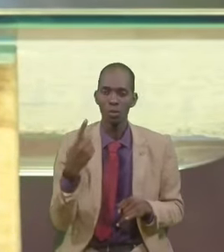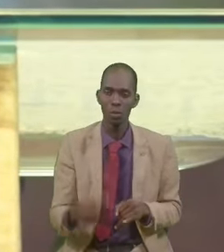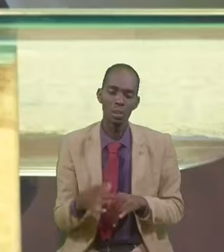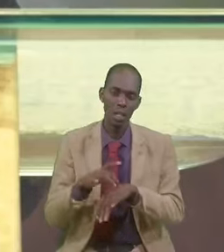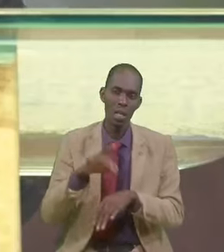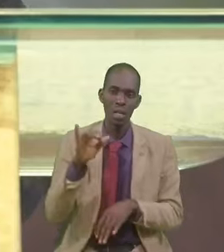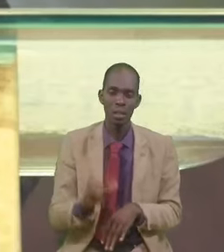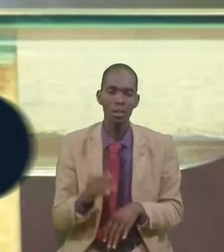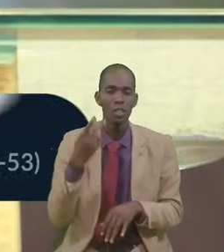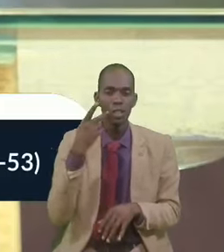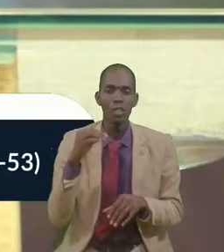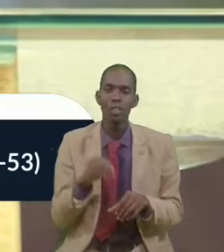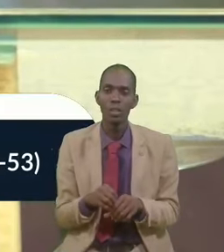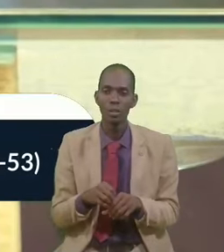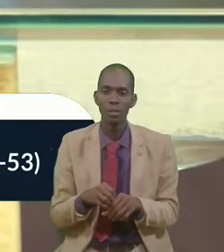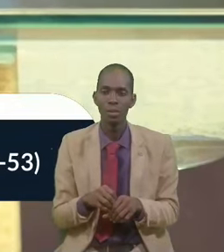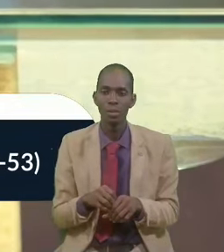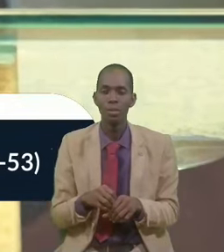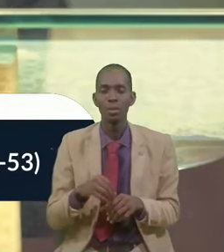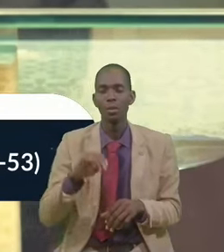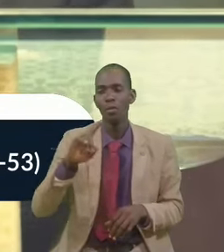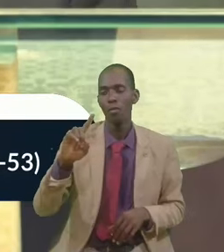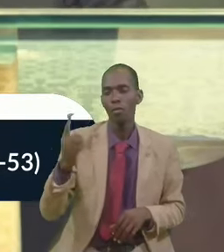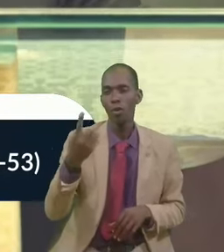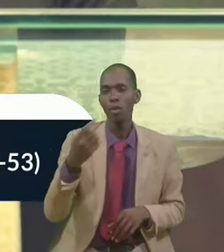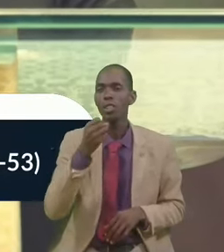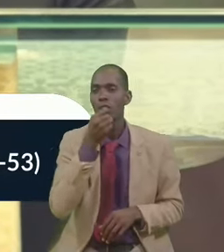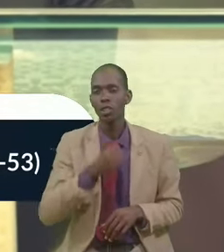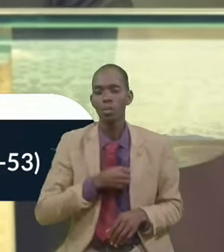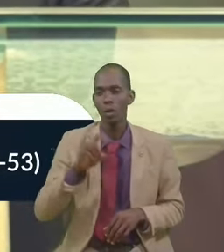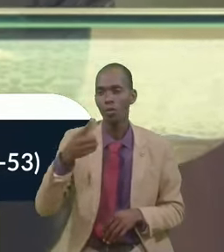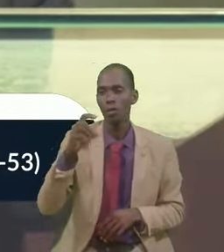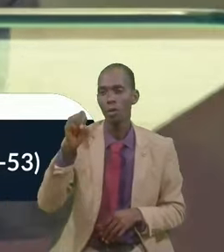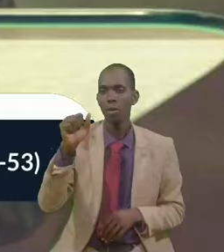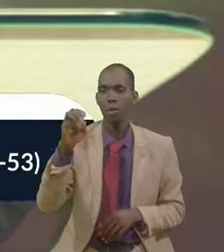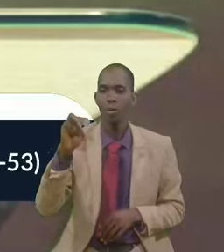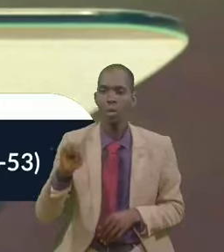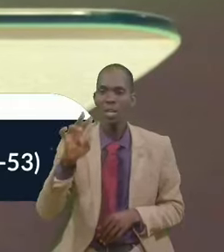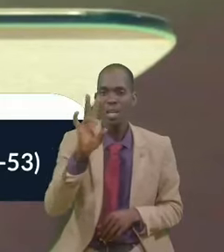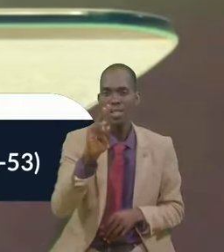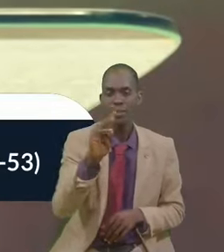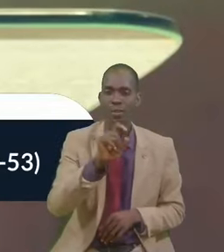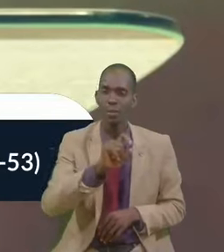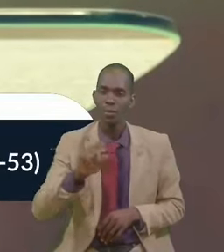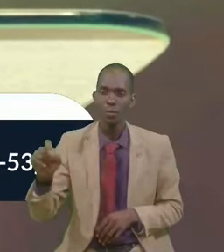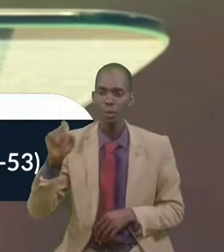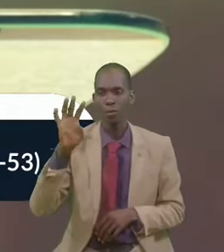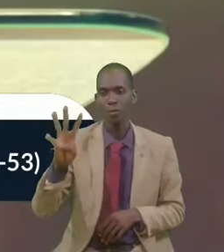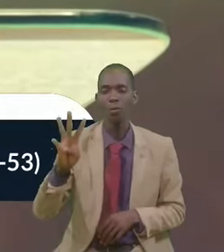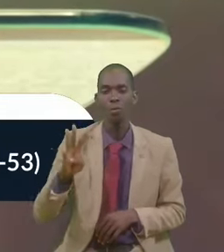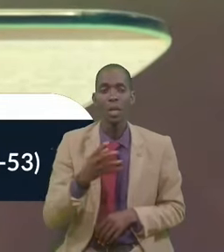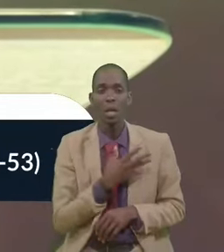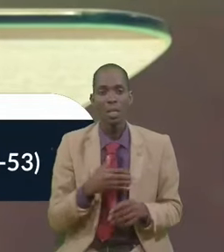Allons à 1 Samuel 17. 1 Samuel 17. Je lis le